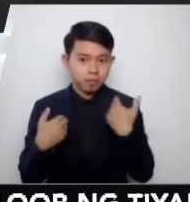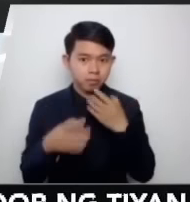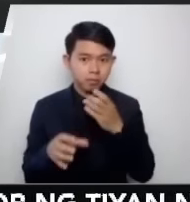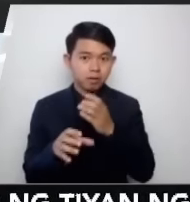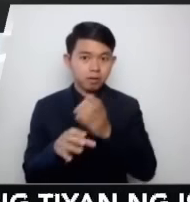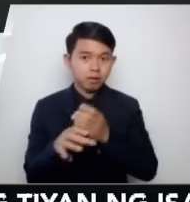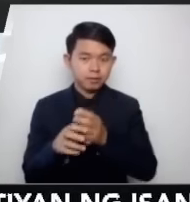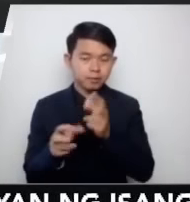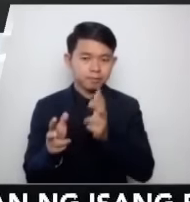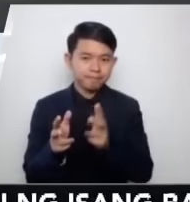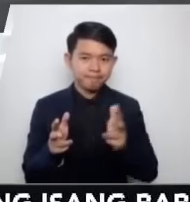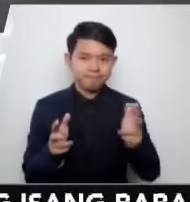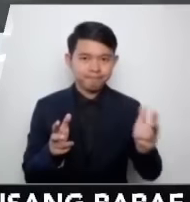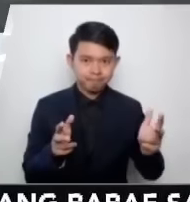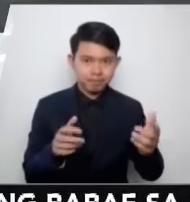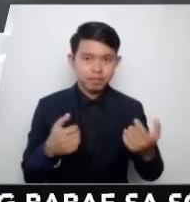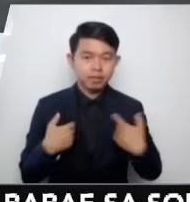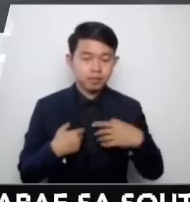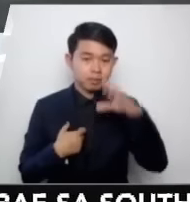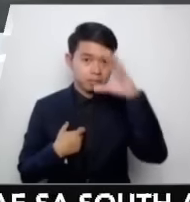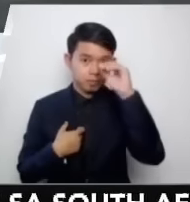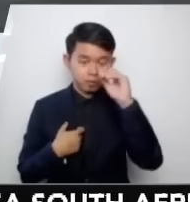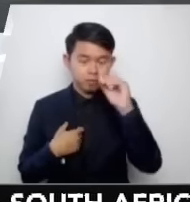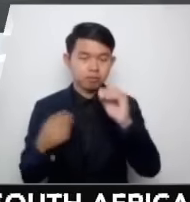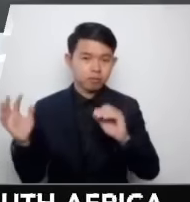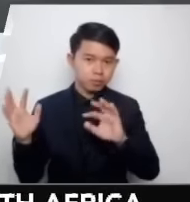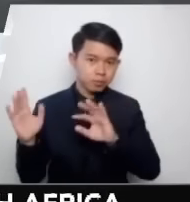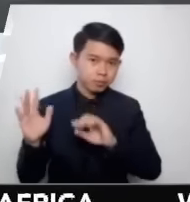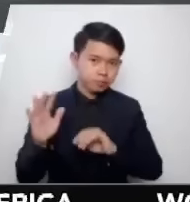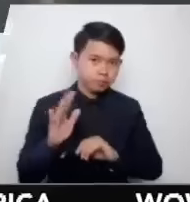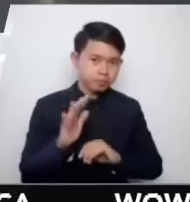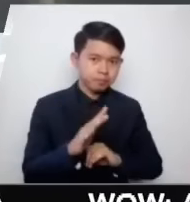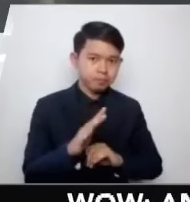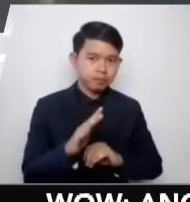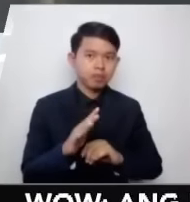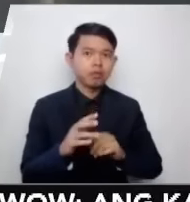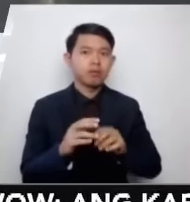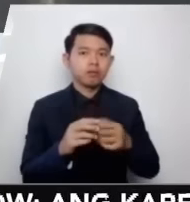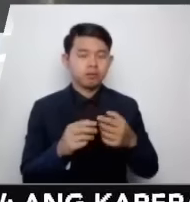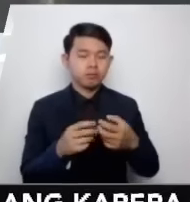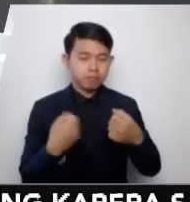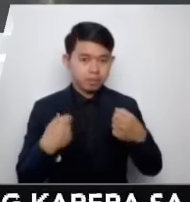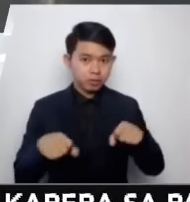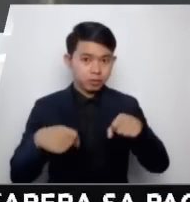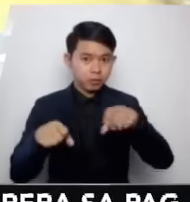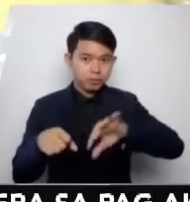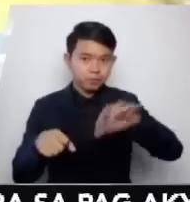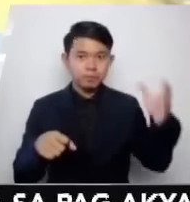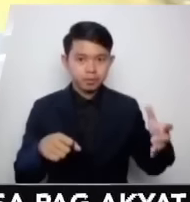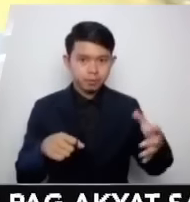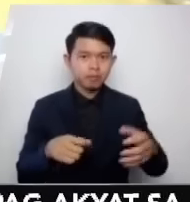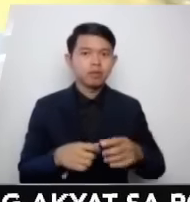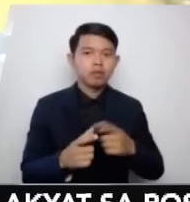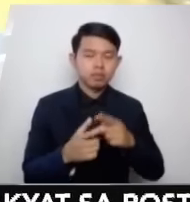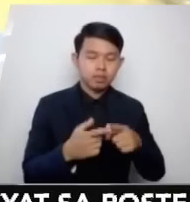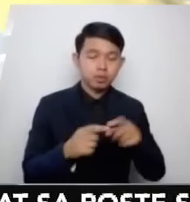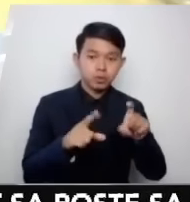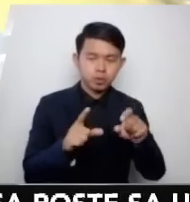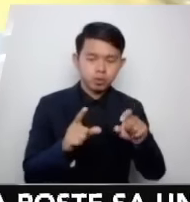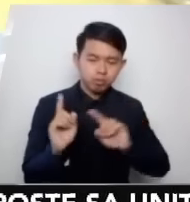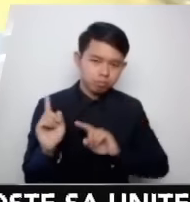isa-isang pagdating ng mga lalaki. Saglit silang tumambay sa dala nilang tricycle. Saka pumunta sa target na auto shop, sininyasan ang isa pang